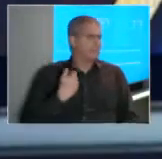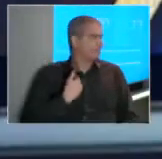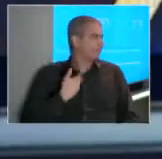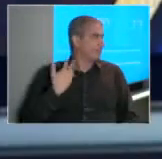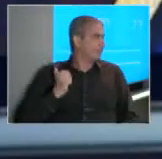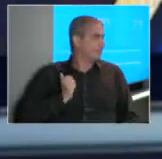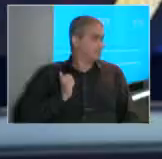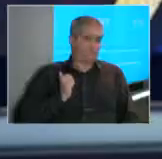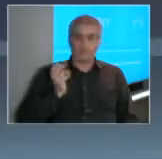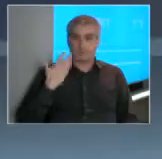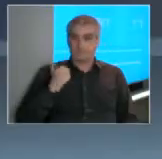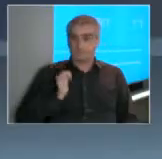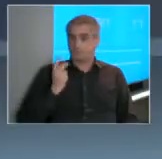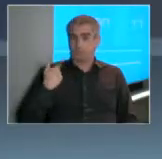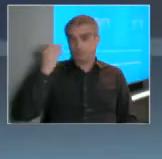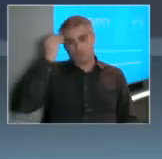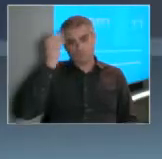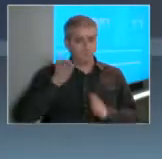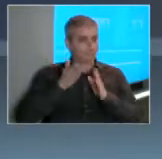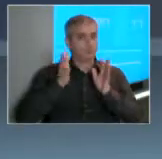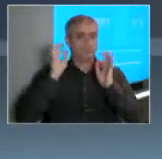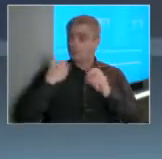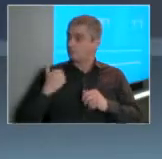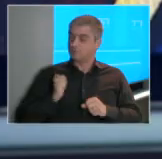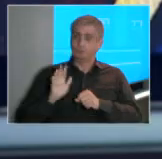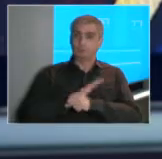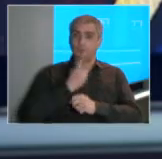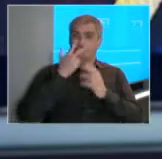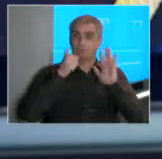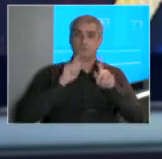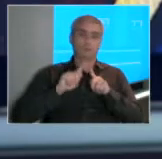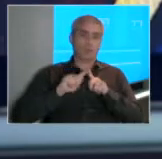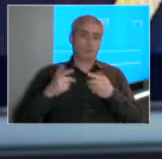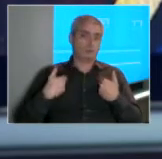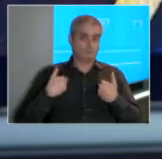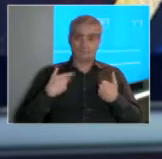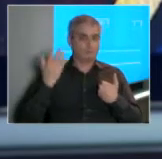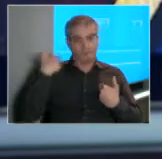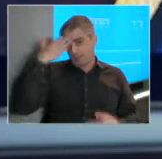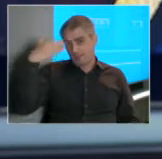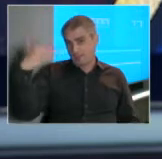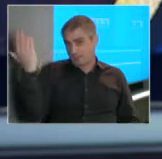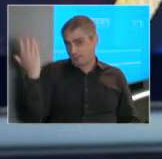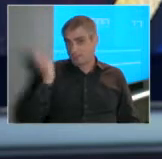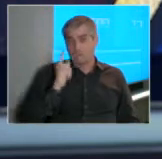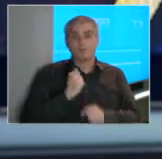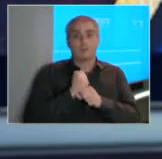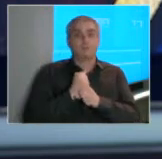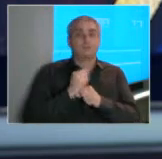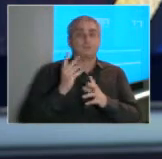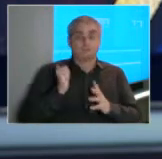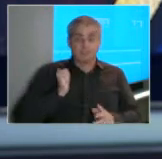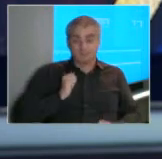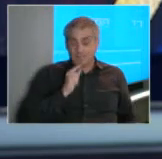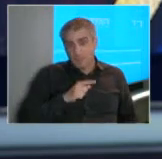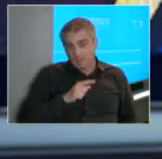בצבא, הייתי גם במילואים. גם אני הייתי, אני הייתי בשירות מלא 36 חודש. לא הייתי טאלנט, אבל מה לעשות? כל עוד